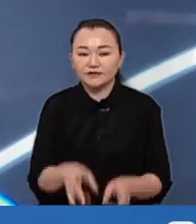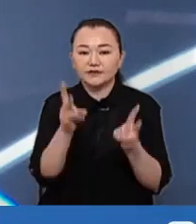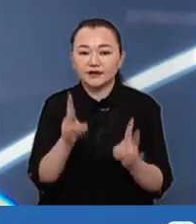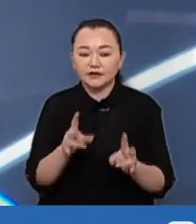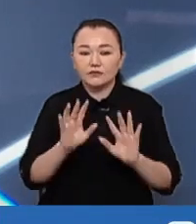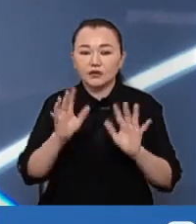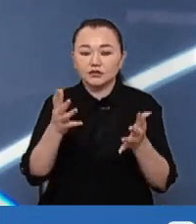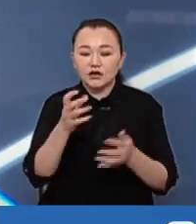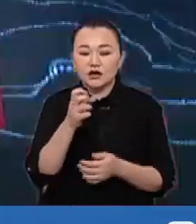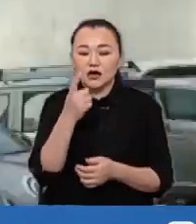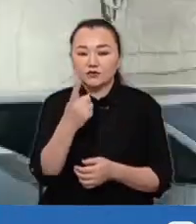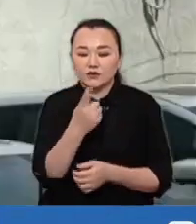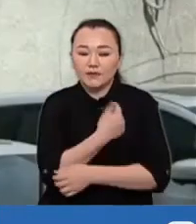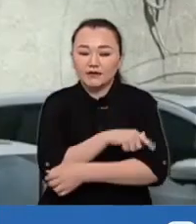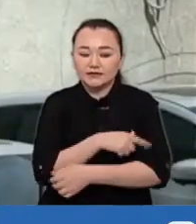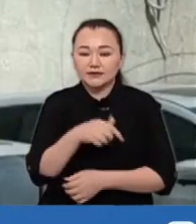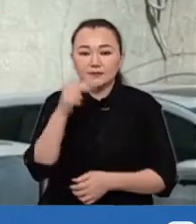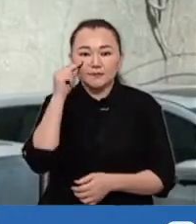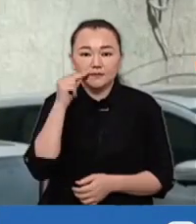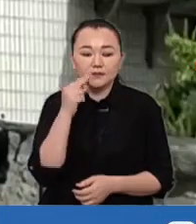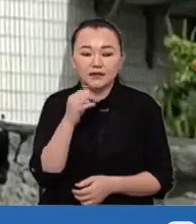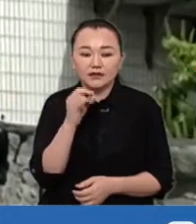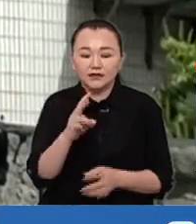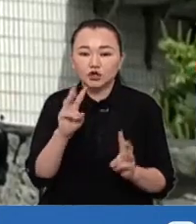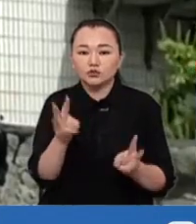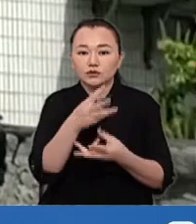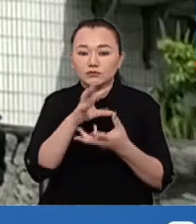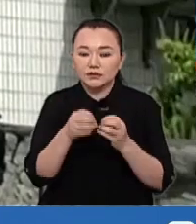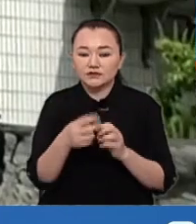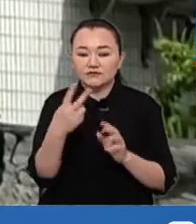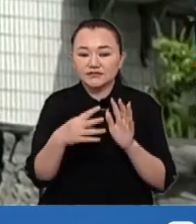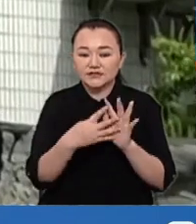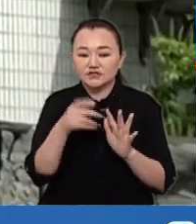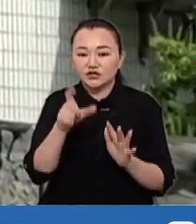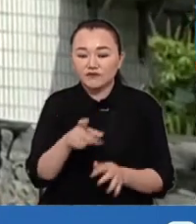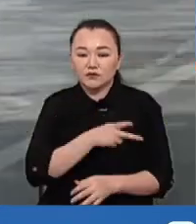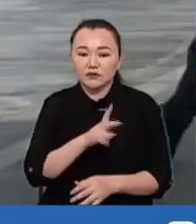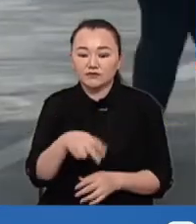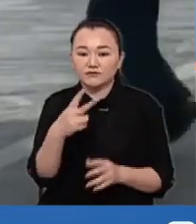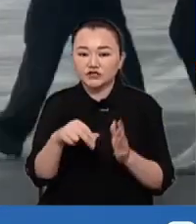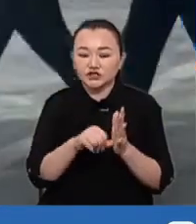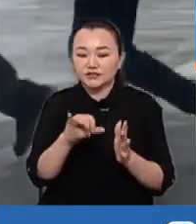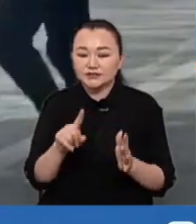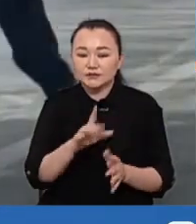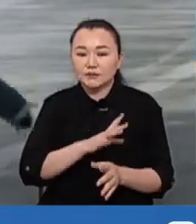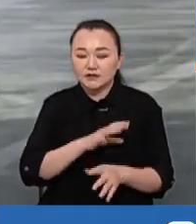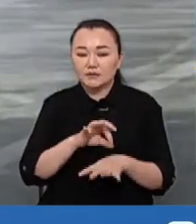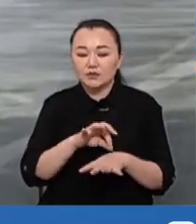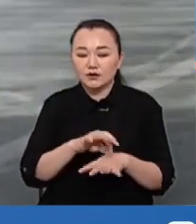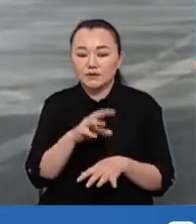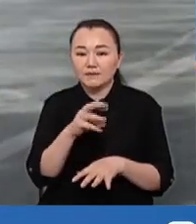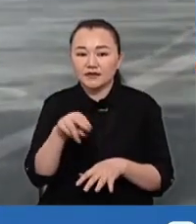Трагедия произошла в одной из больниц Пекина. Там в результате пожара погибли 29 человек. 26 из них были